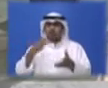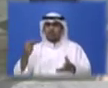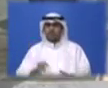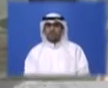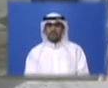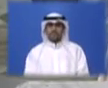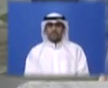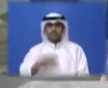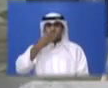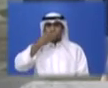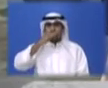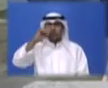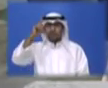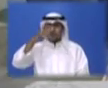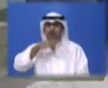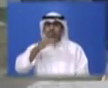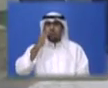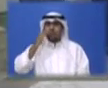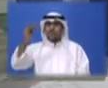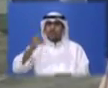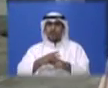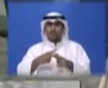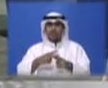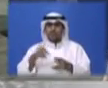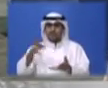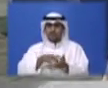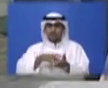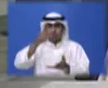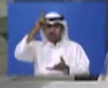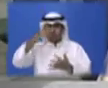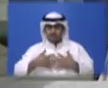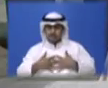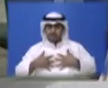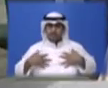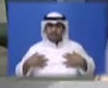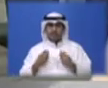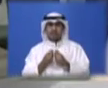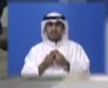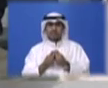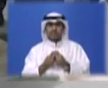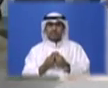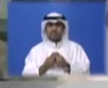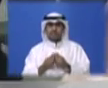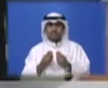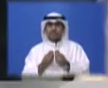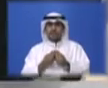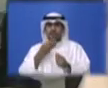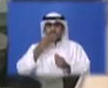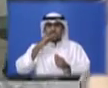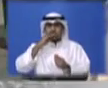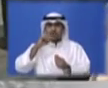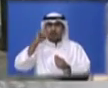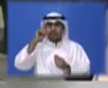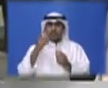الأمور. وكطلبة كويتيين الحمد لله نكون في بلدنا مرتاحين، ولو ما احنا مرتاحين ما نلبس لبسنا الخليجي